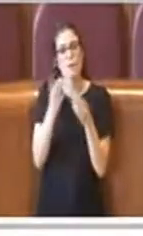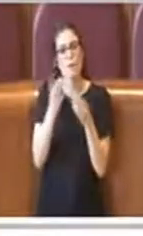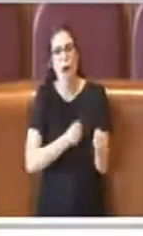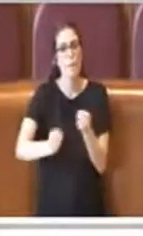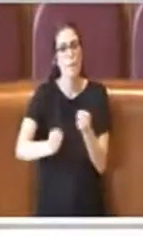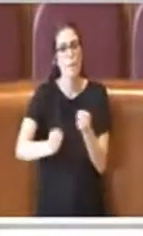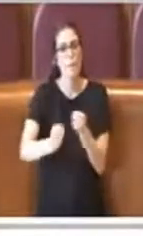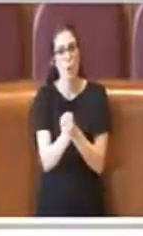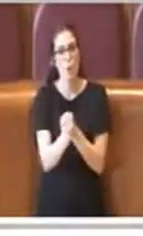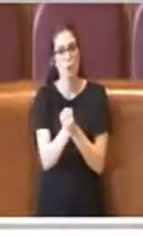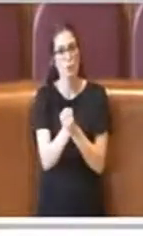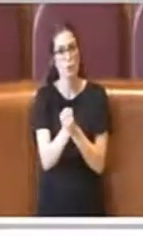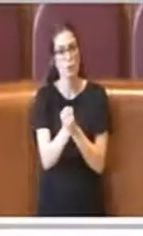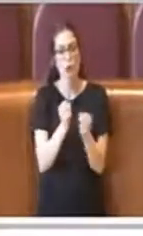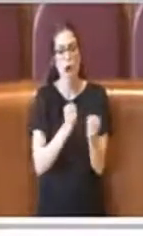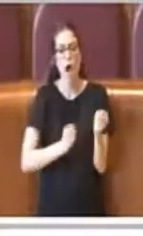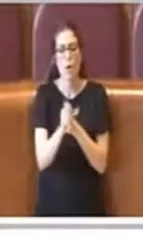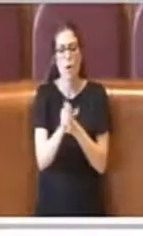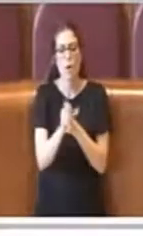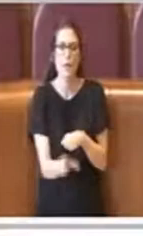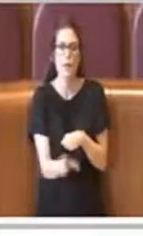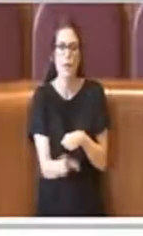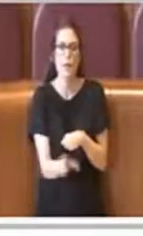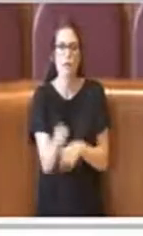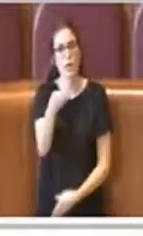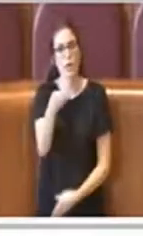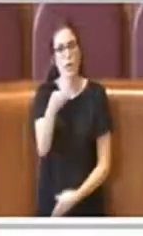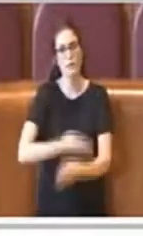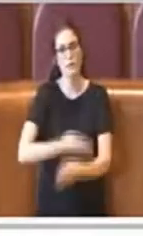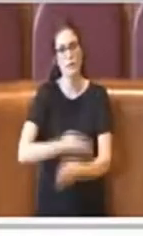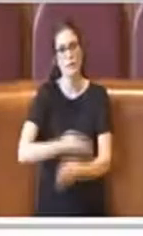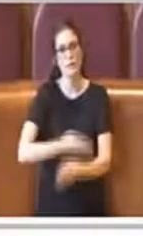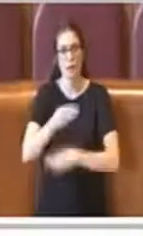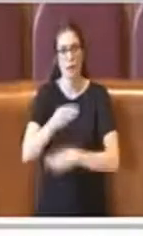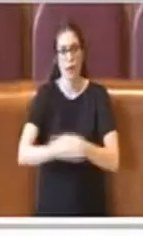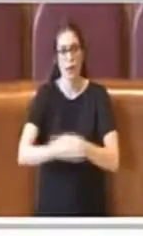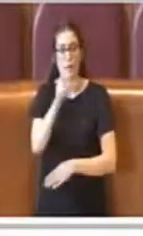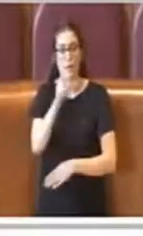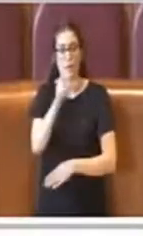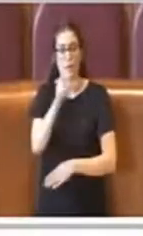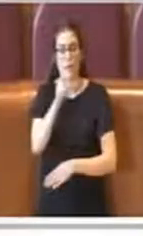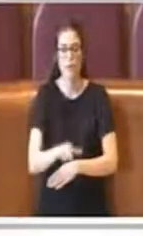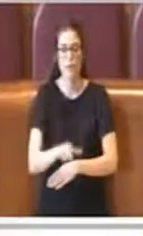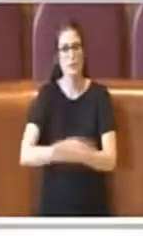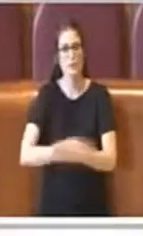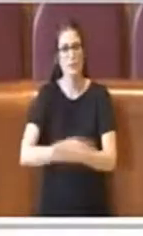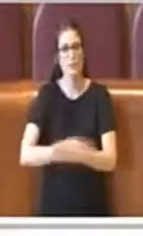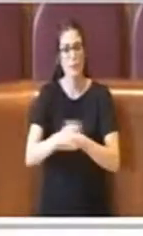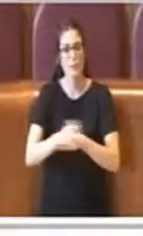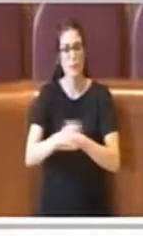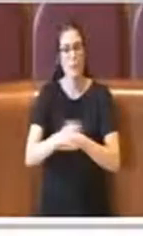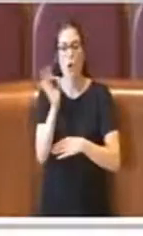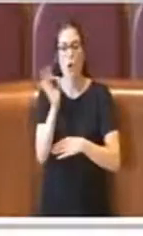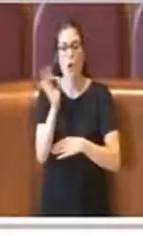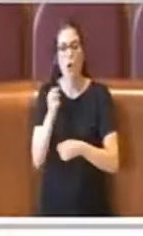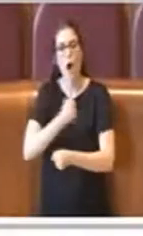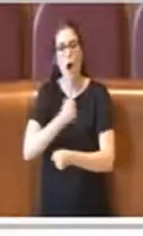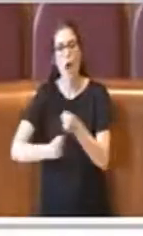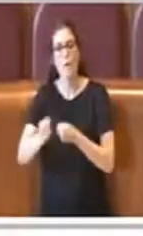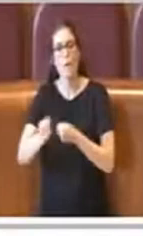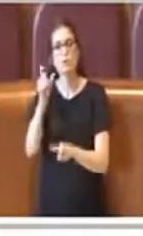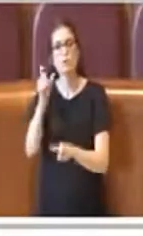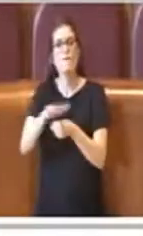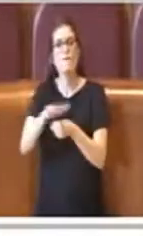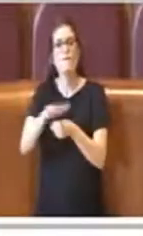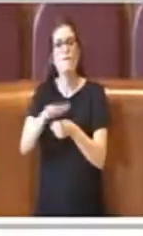attimo in quella che è la vita di una persona con disabilità, in quella che è la vita di una famiglia dove c'è una